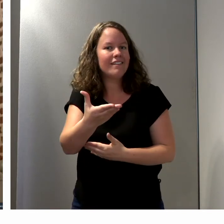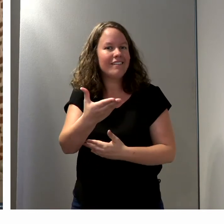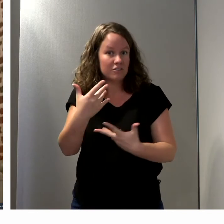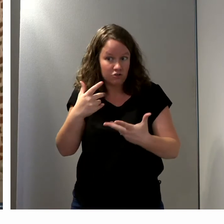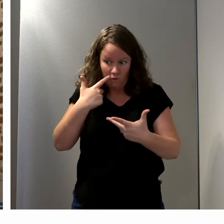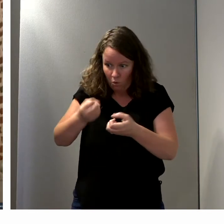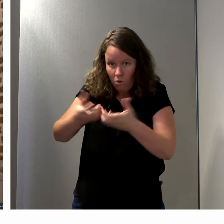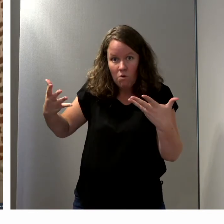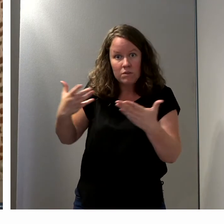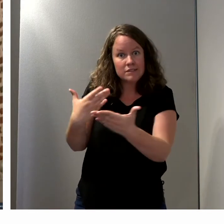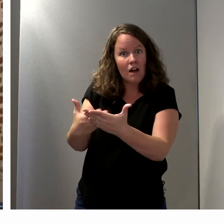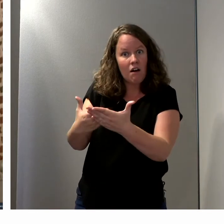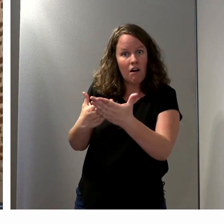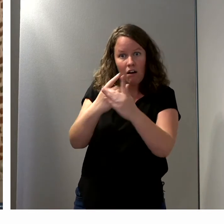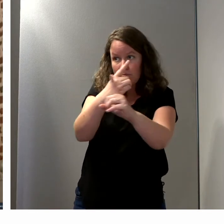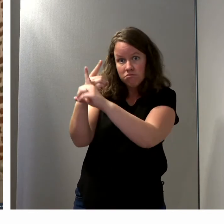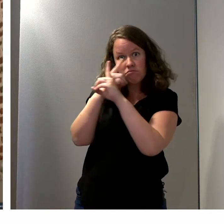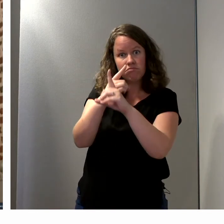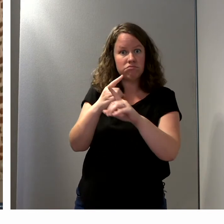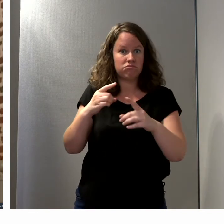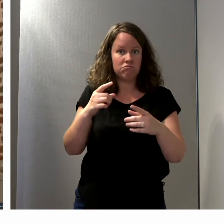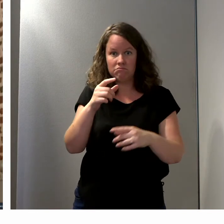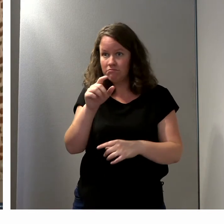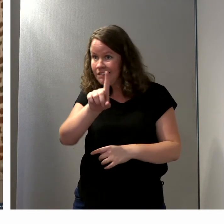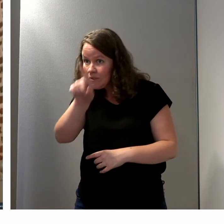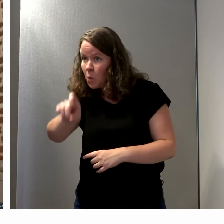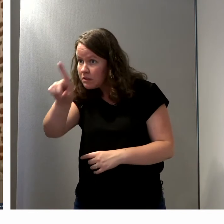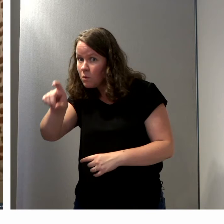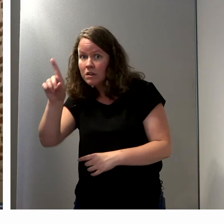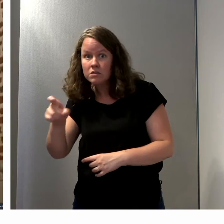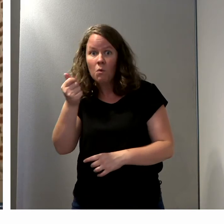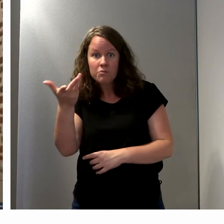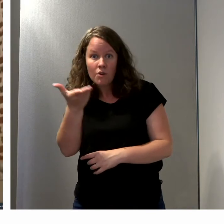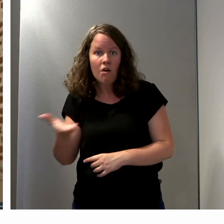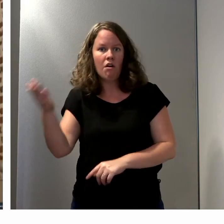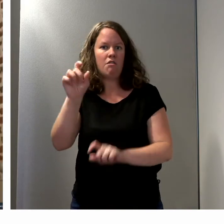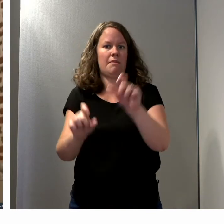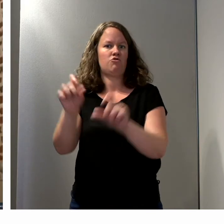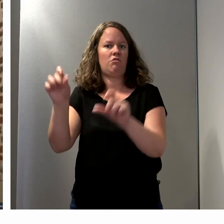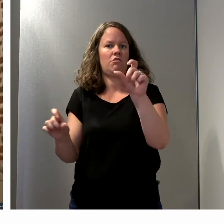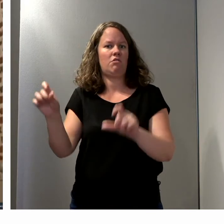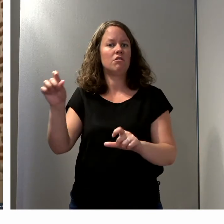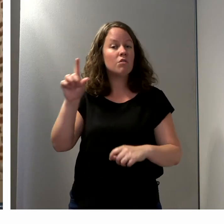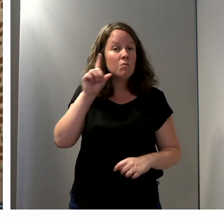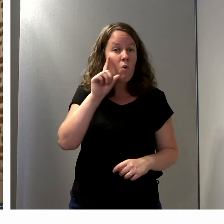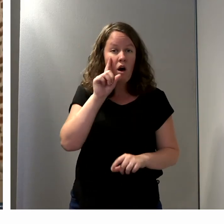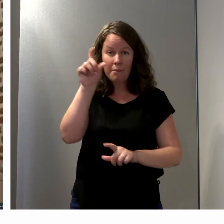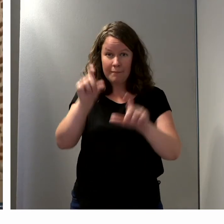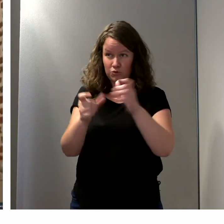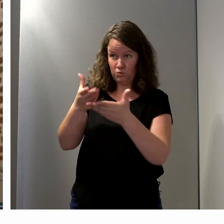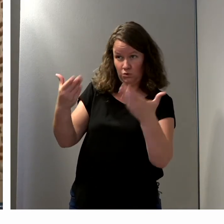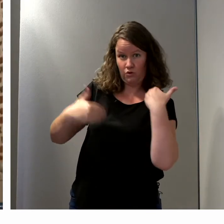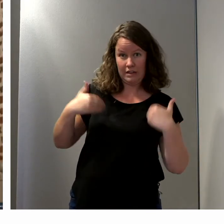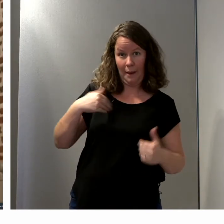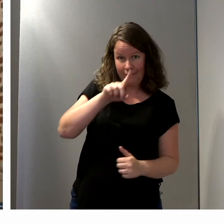cette pratique elle-même. Parce que interviewer des personnes qui ont des handicaps, en tout cas certains handicaps, c'est quand même d'un niveau de complexité assez